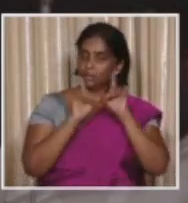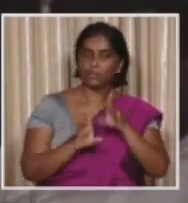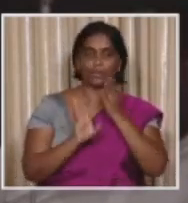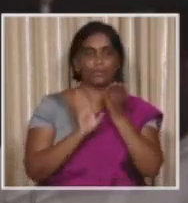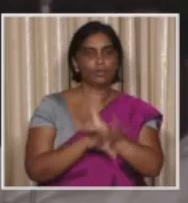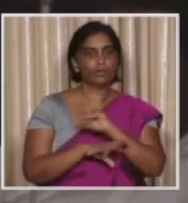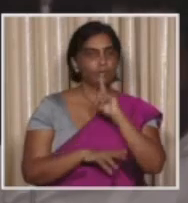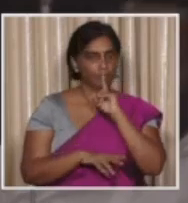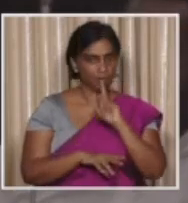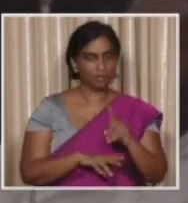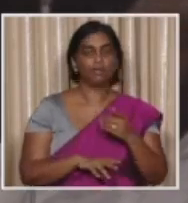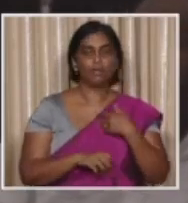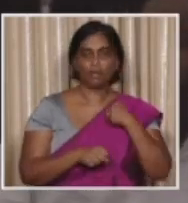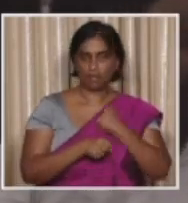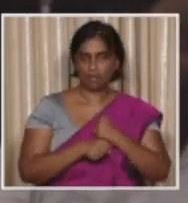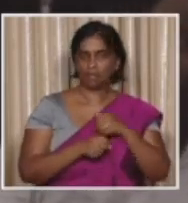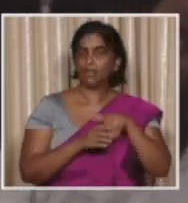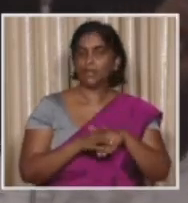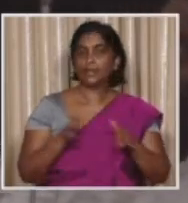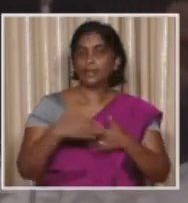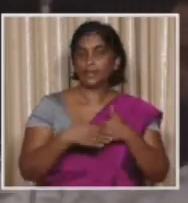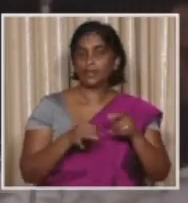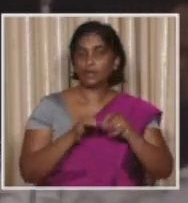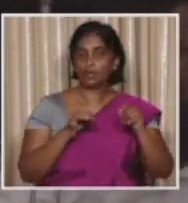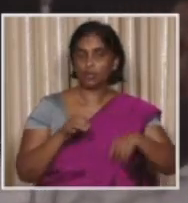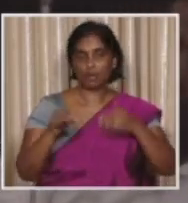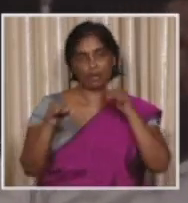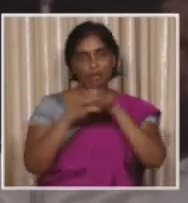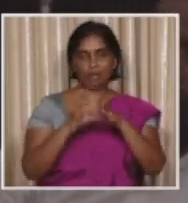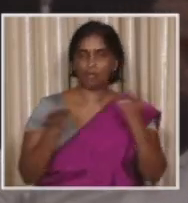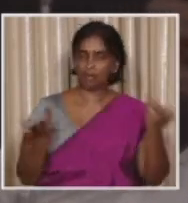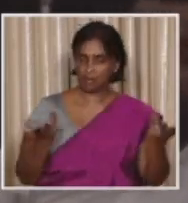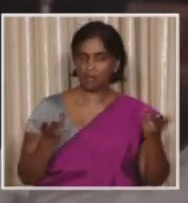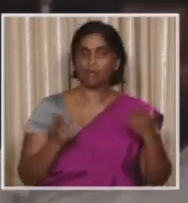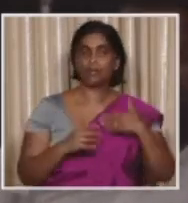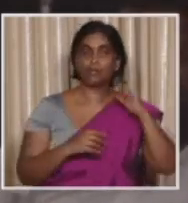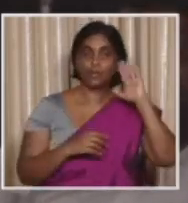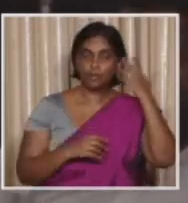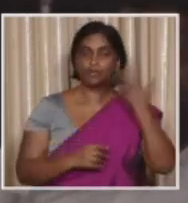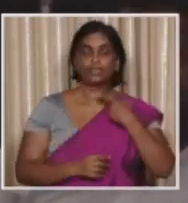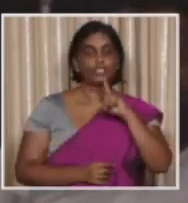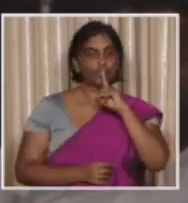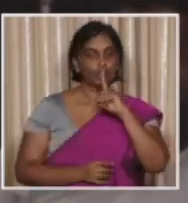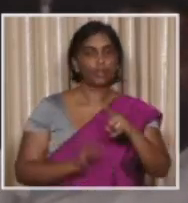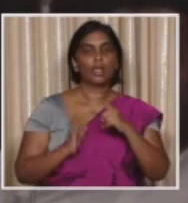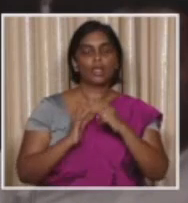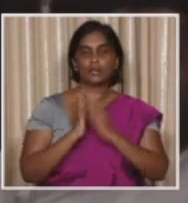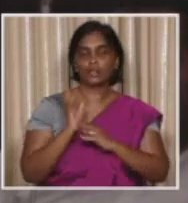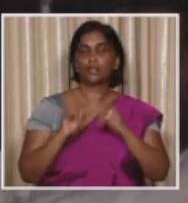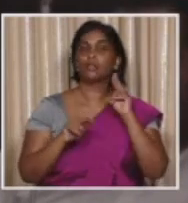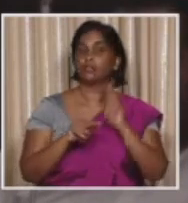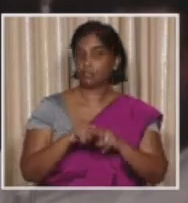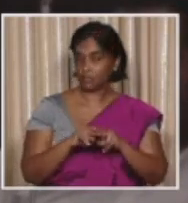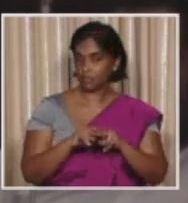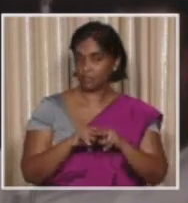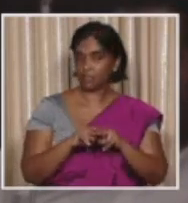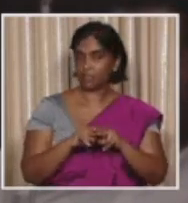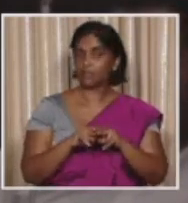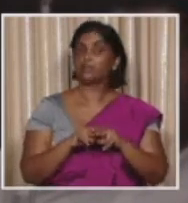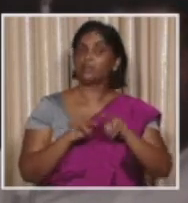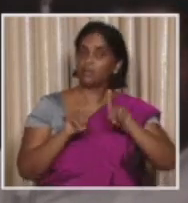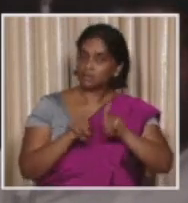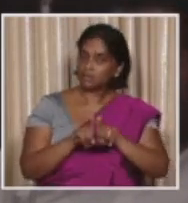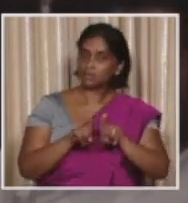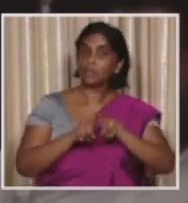දවස්වල අපි තාණ්ඩු පක්ෂයේ කැබිනට් මණ්ඩලයේ නියෝජනය නොකරත් විශේෂයෙන්ම අපි ඉල්ලීම් කරේ ජාත්‍යන්තර මූල්‍ය අරමුදල